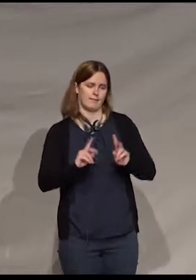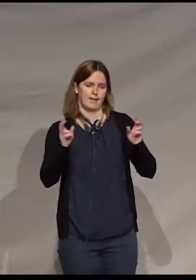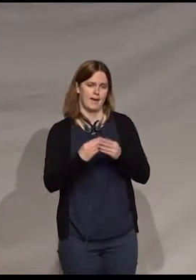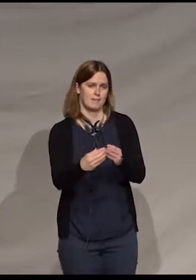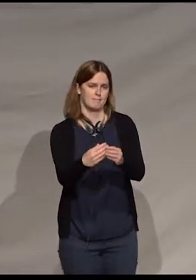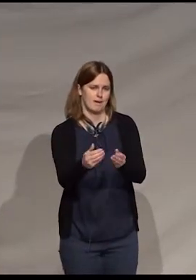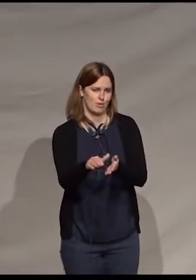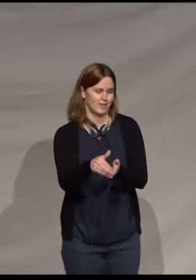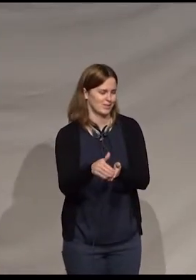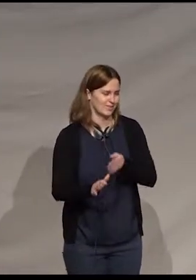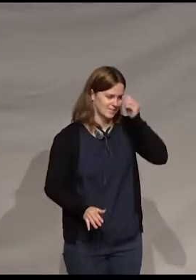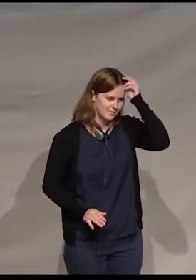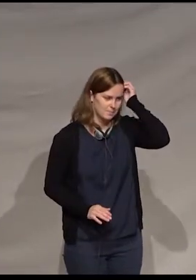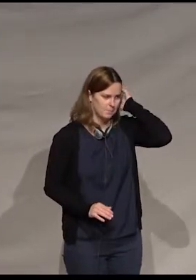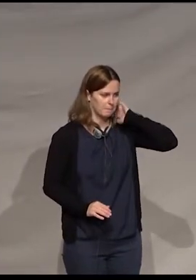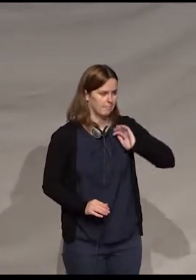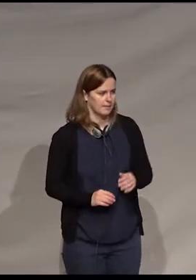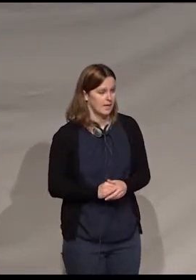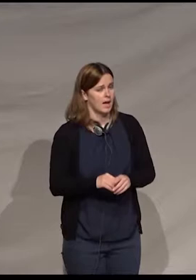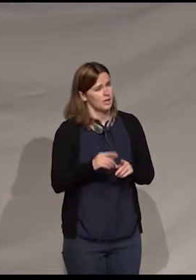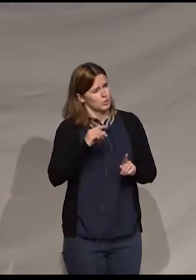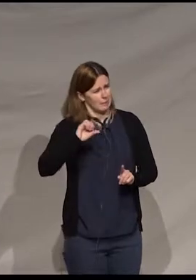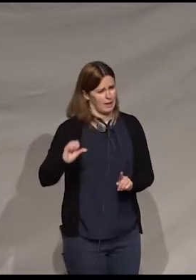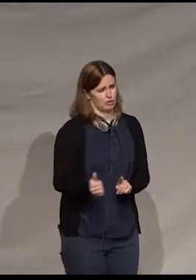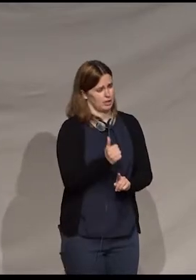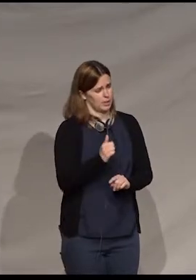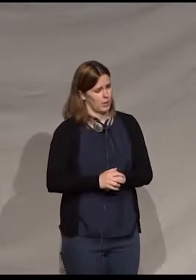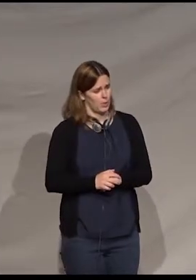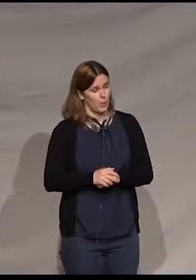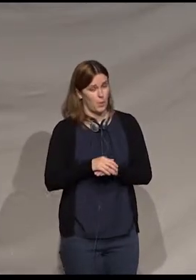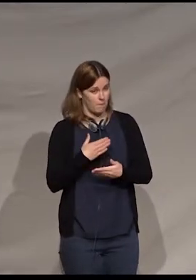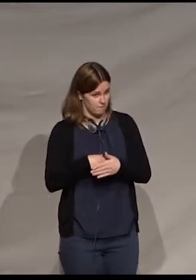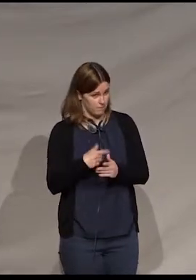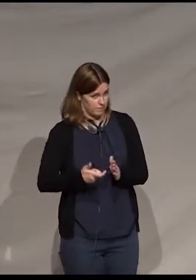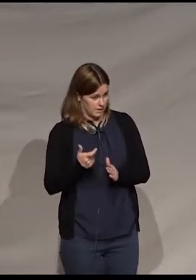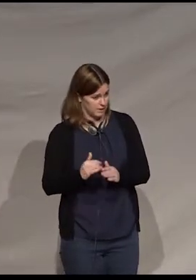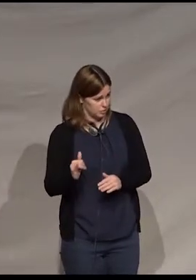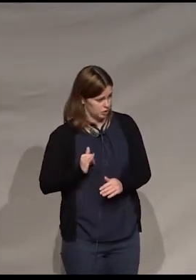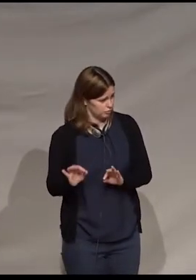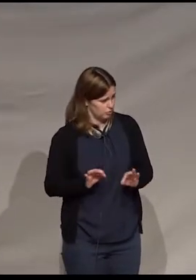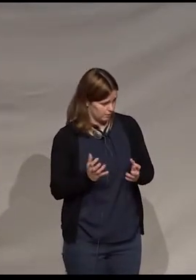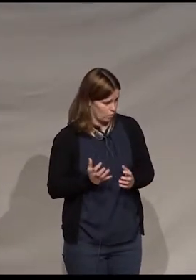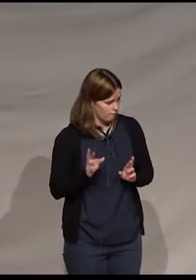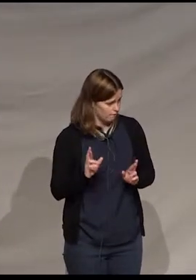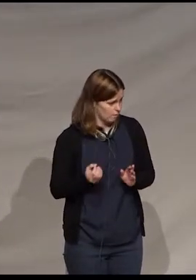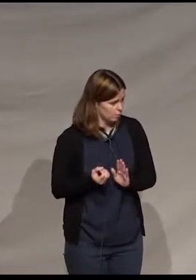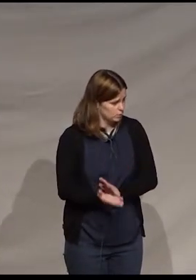Tak, já doufám, že se rozjede například tady tento film, Chytrá asistence.